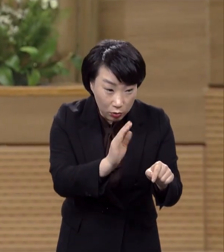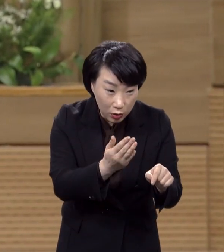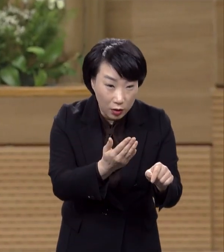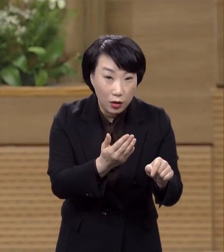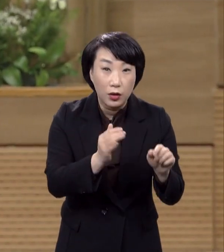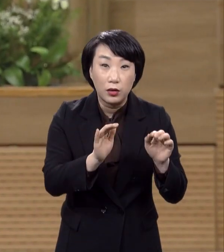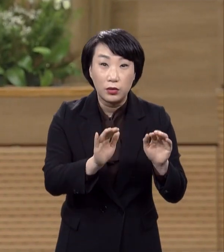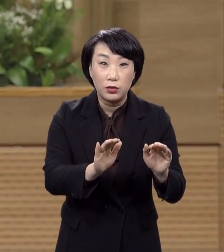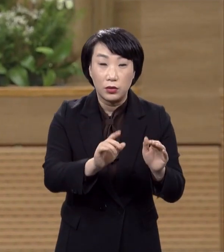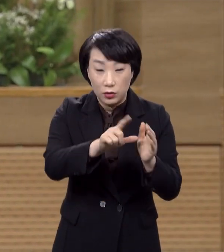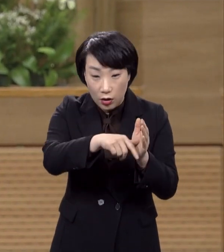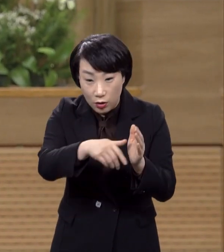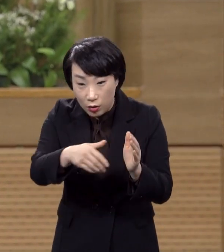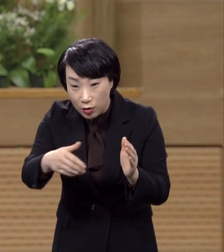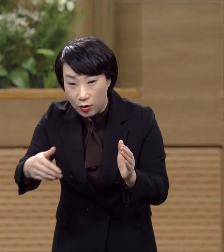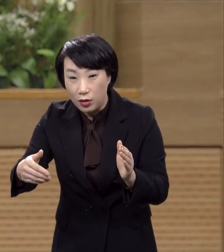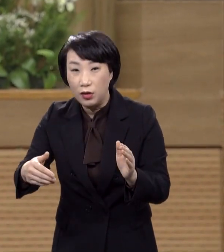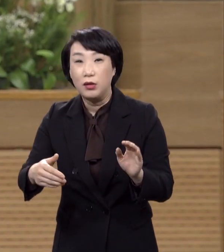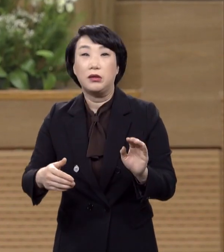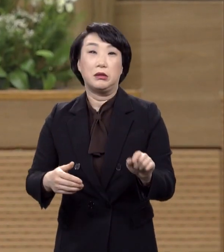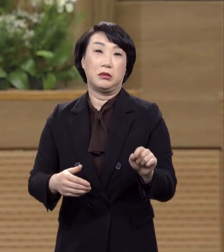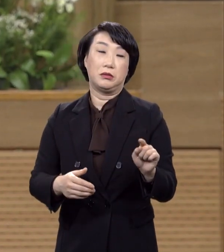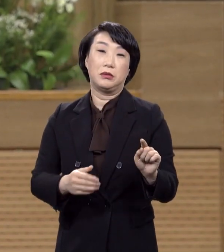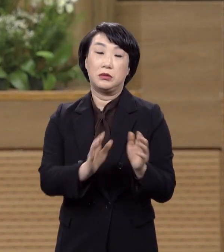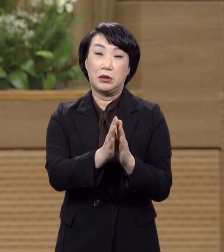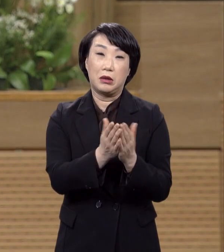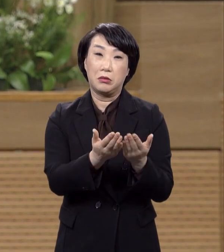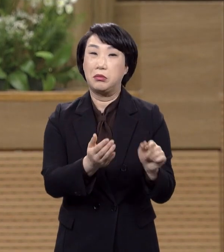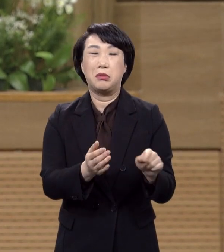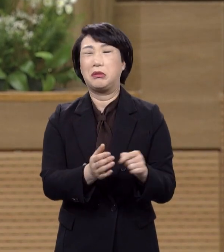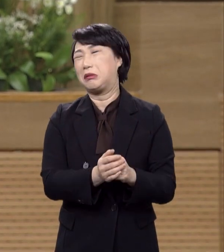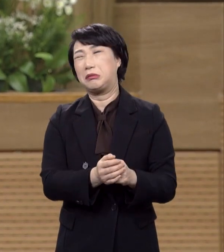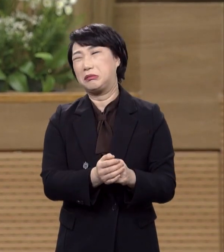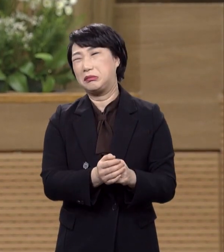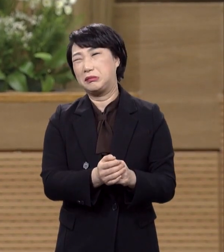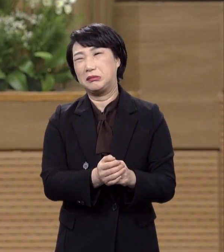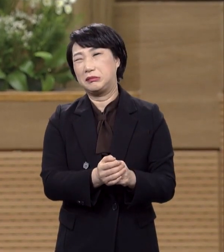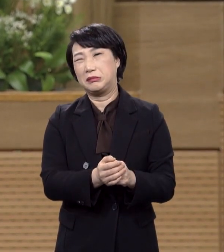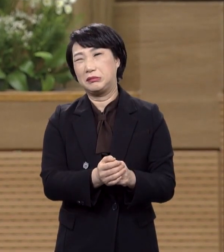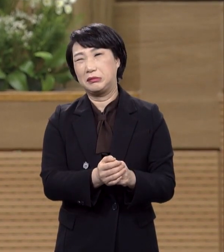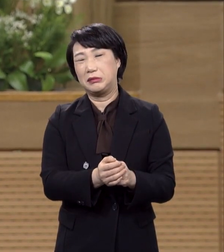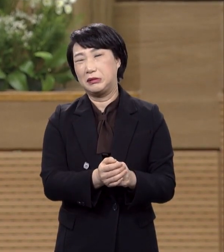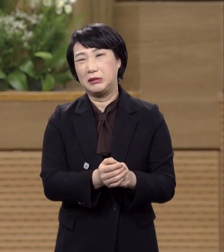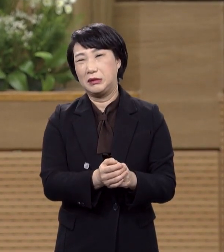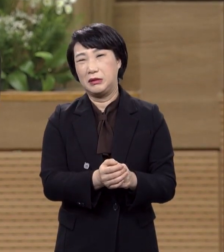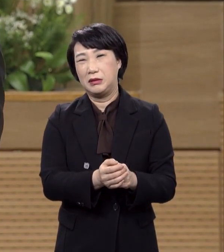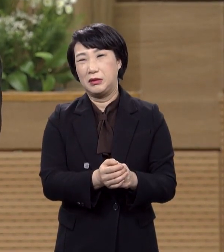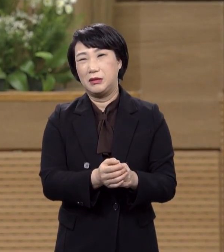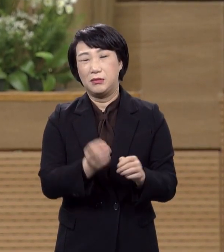그럴듯한데 지나가면 쾌쾌 묵은 소리 같이 들려요.